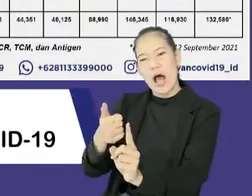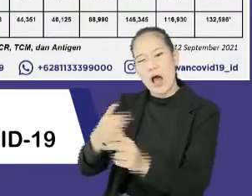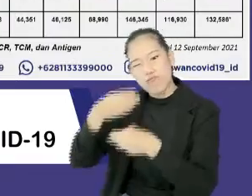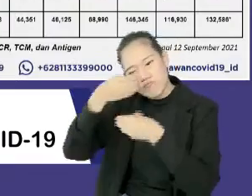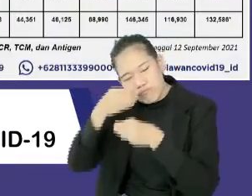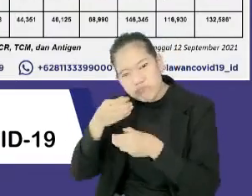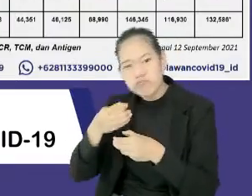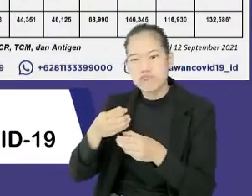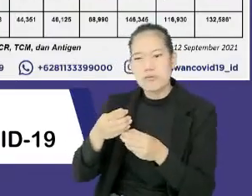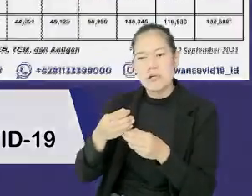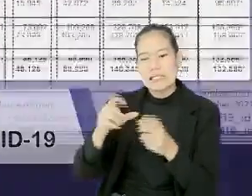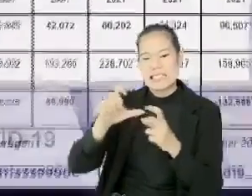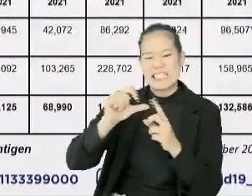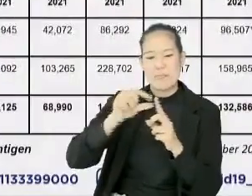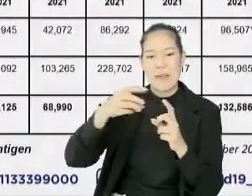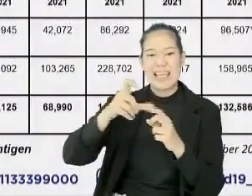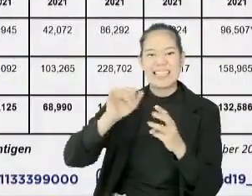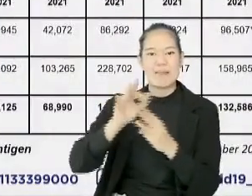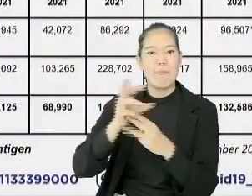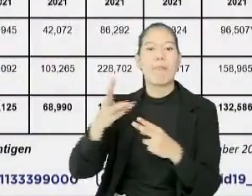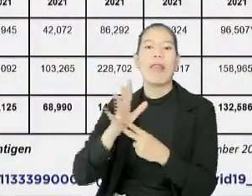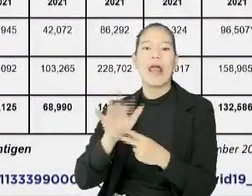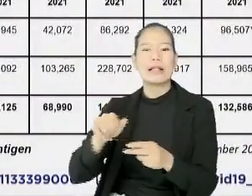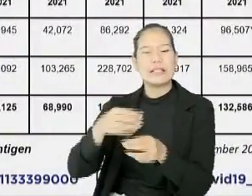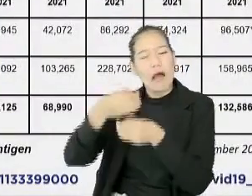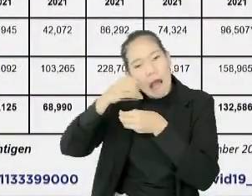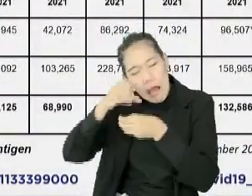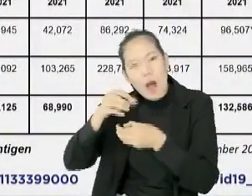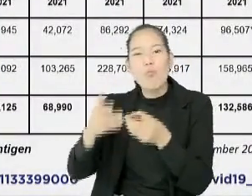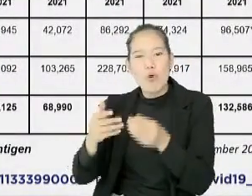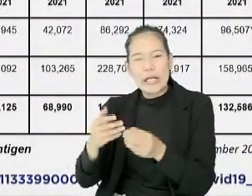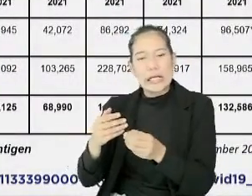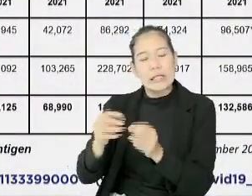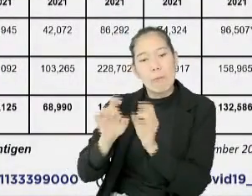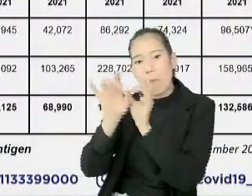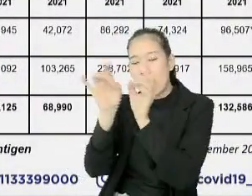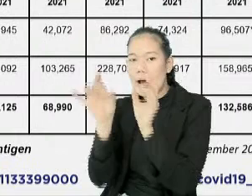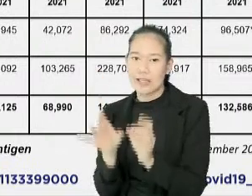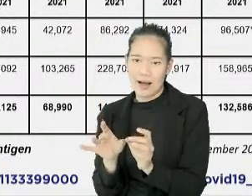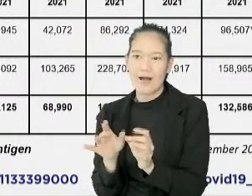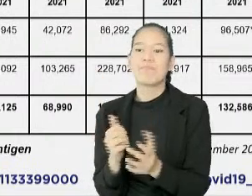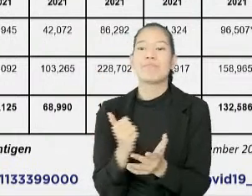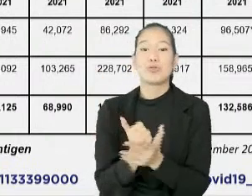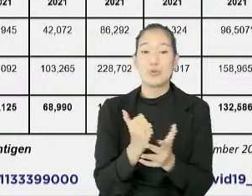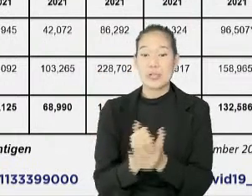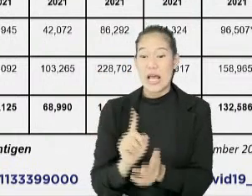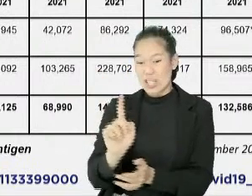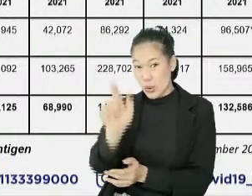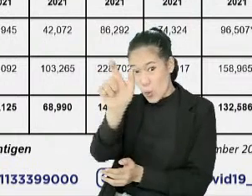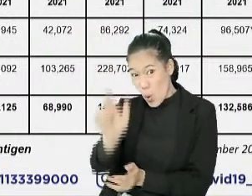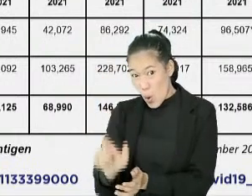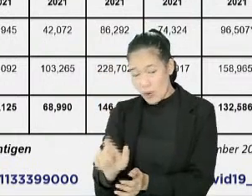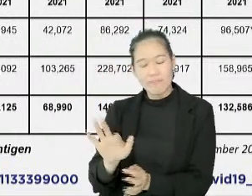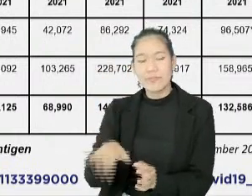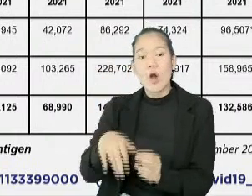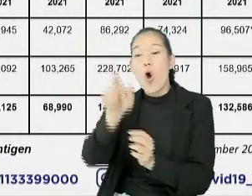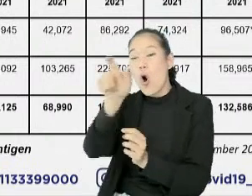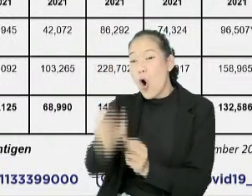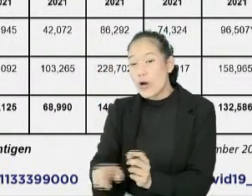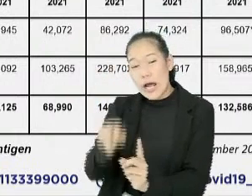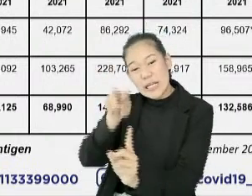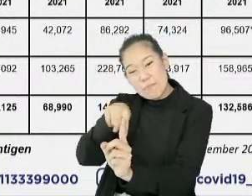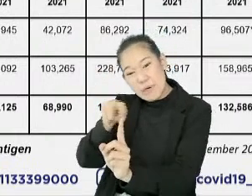menjadi patokan adalah jumlah orang diperiksa sebenarnya sudah berapa banyak pemeriksaan orang yang diperiksa